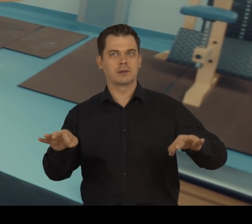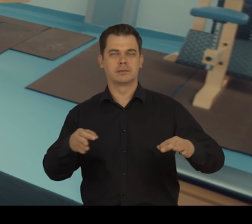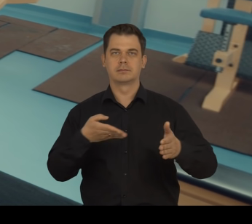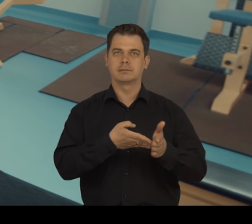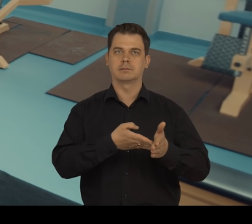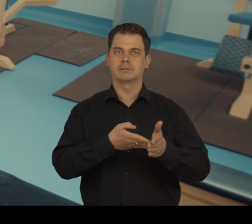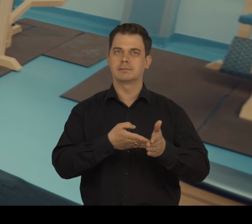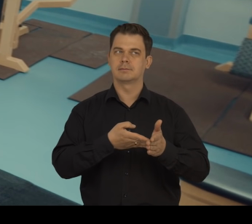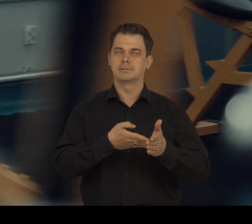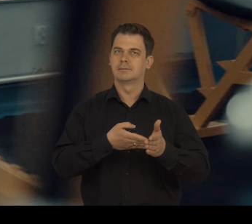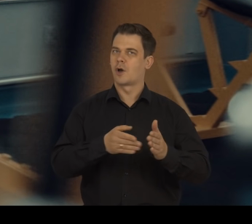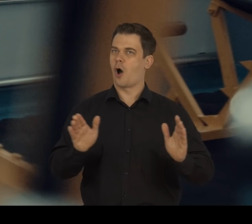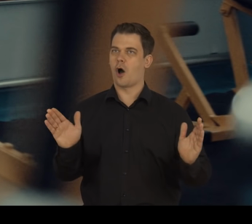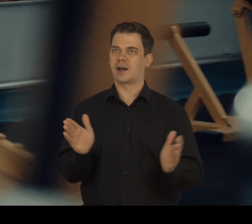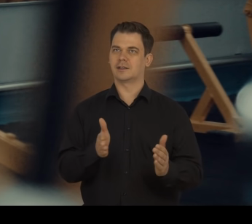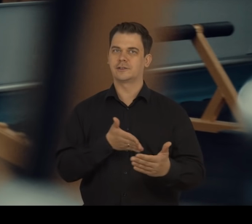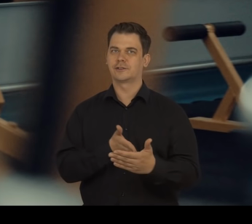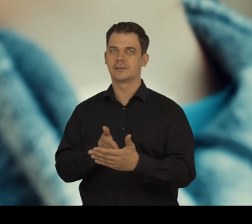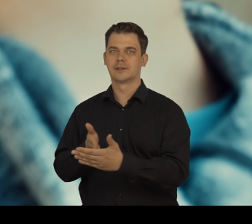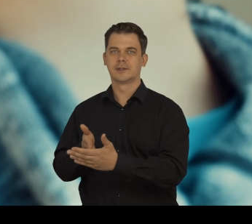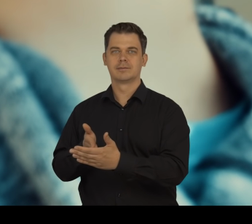Ograniczył swobodę i utrudnił życie.